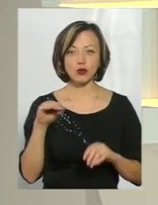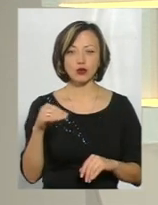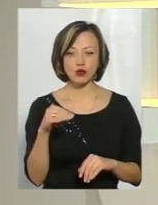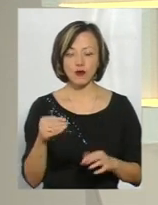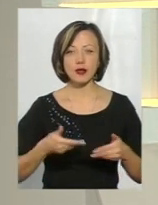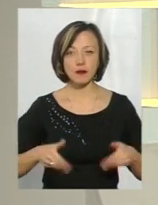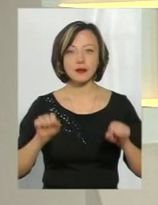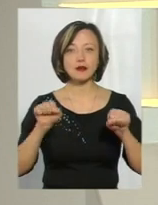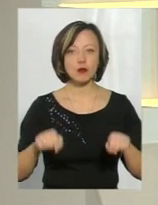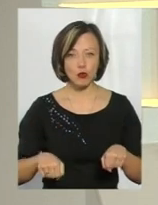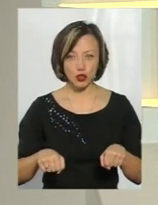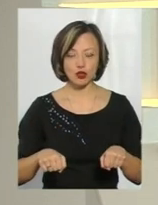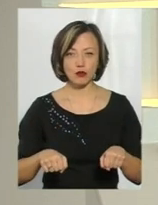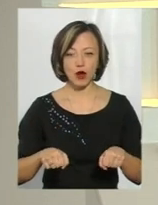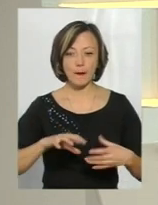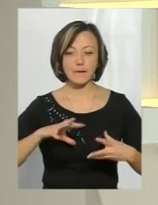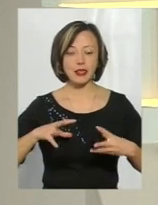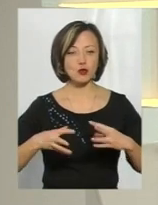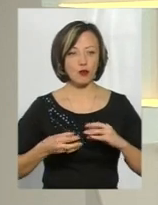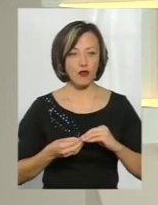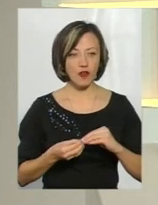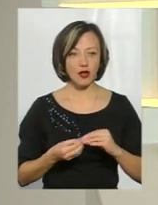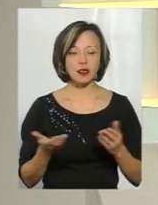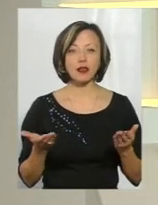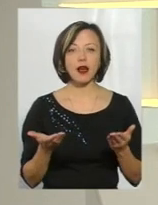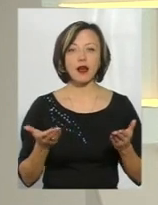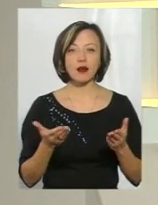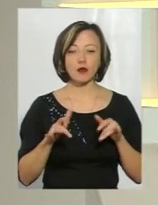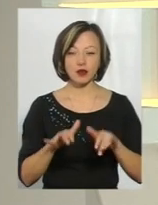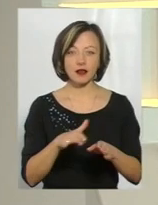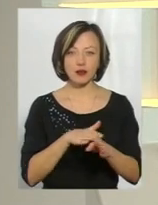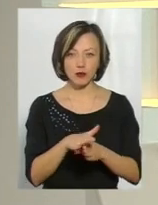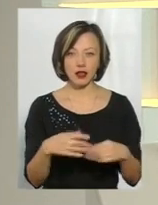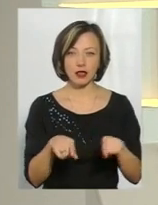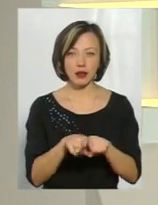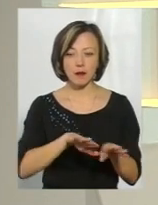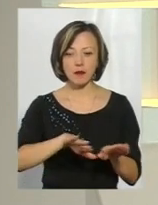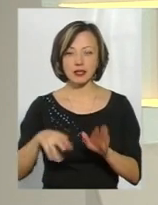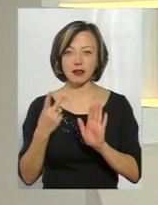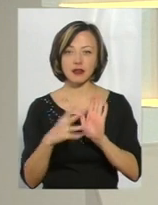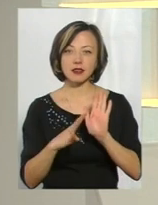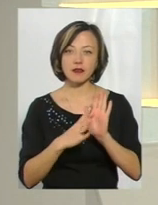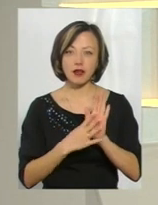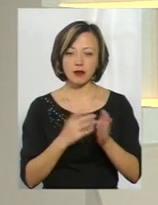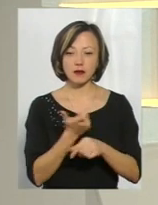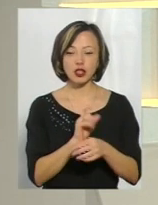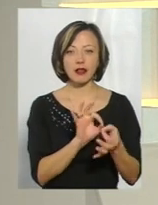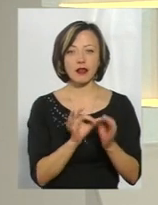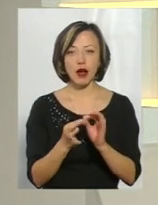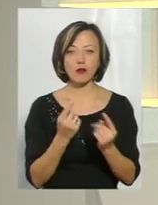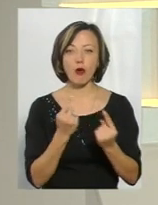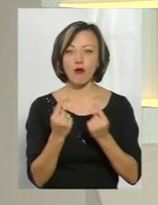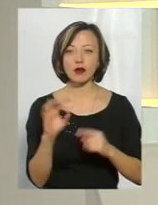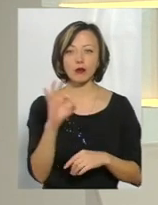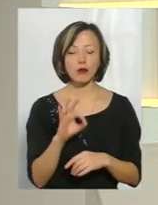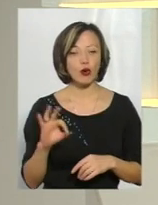ми зможемо підсумувати, як процес відбувся, і так само після 29-го вже більш детальніше проговорити